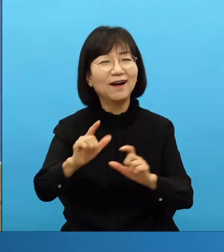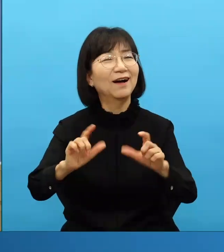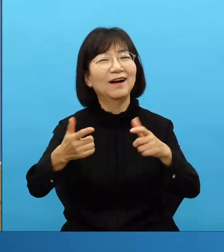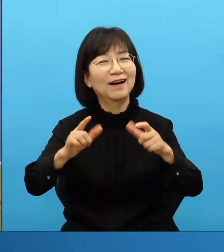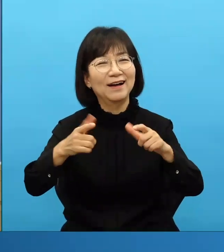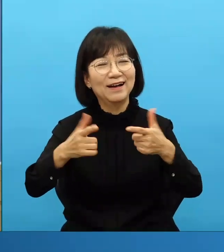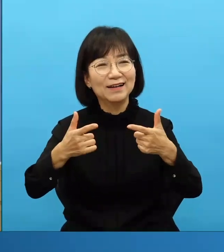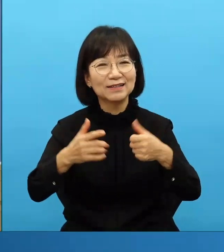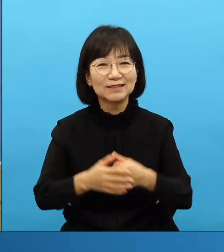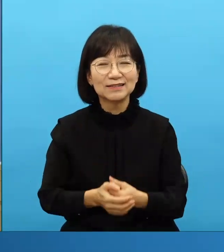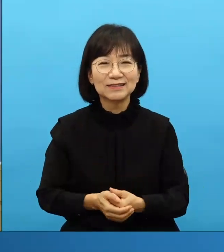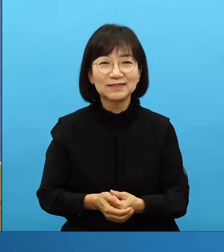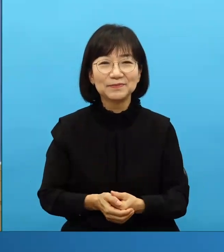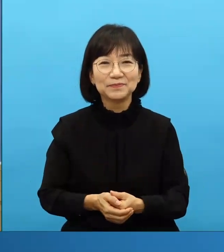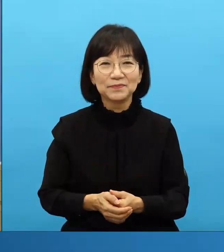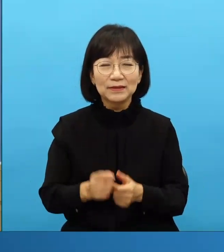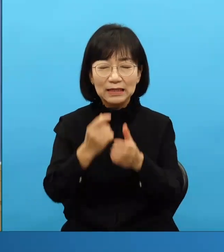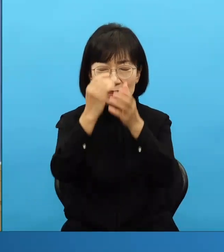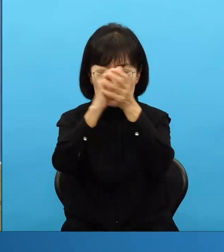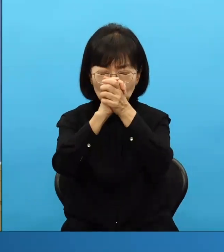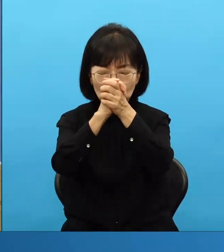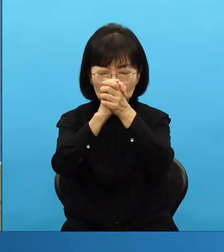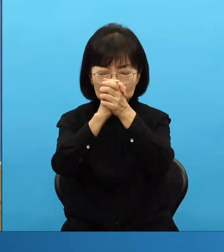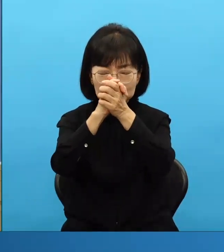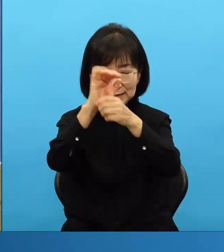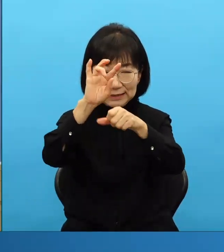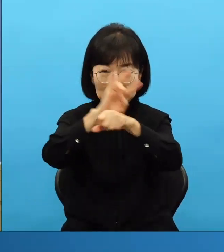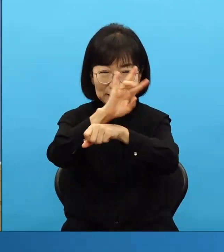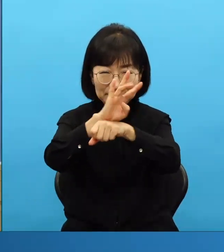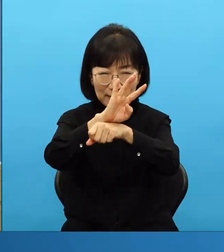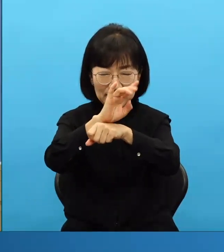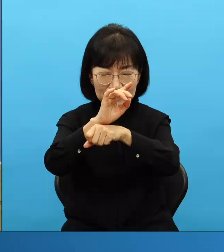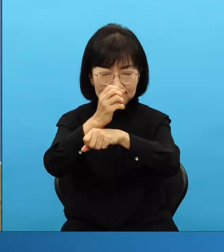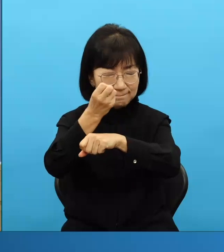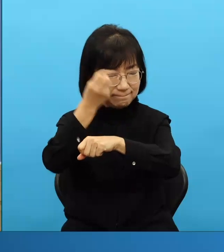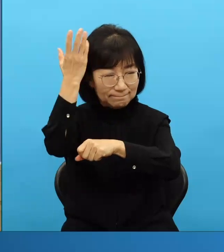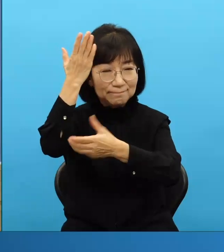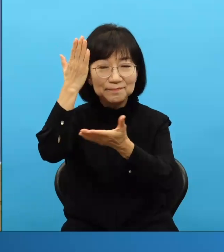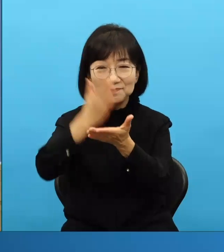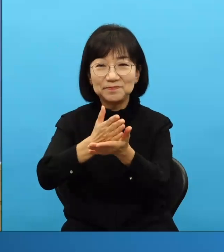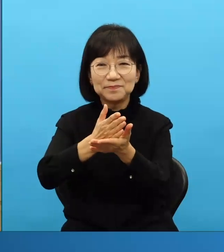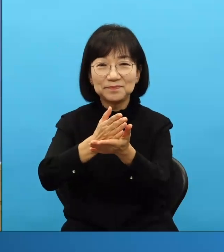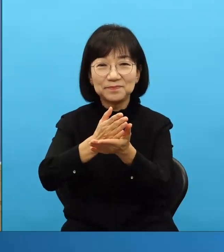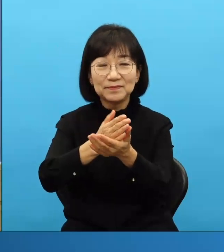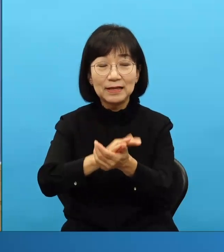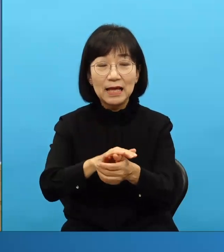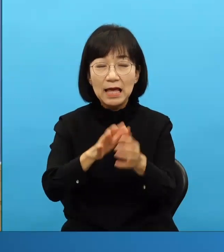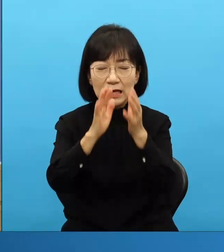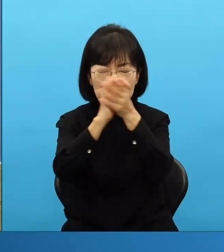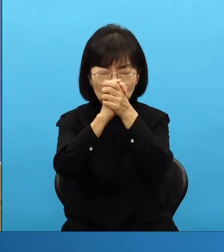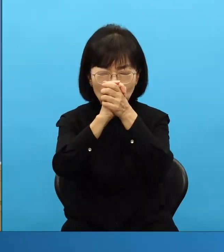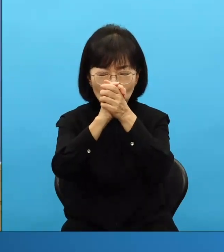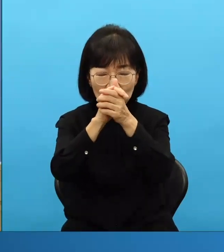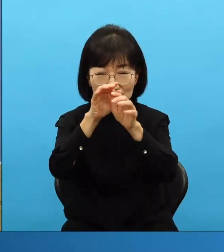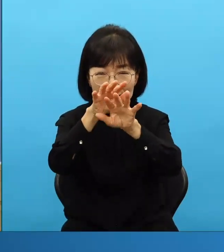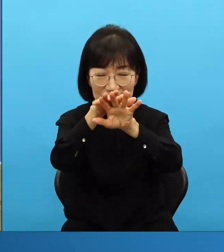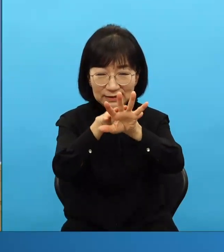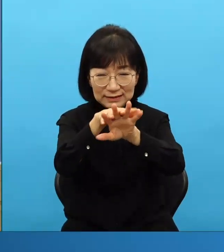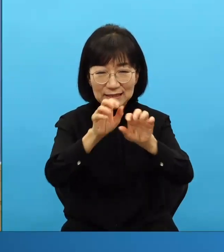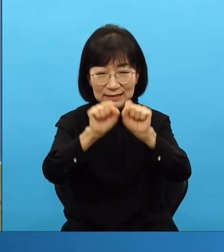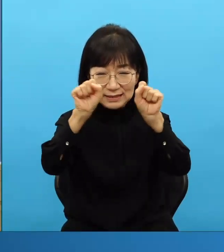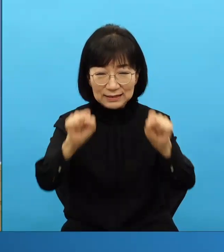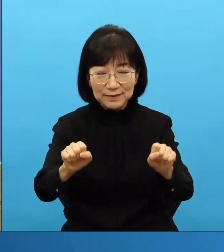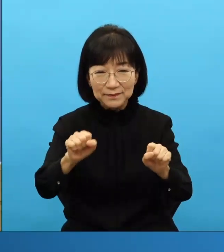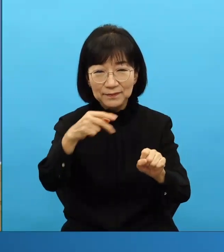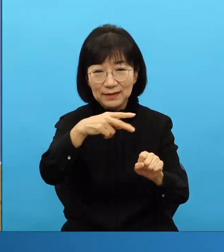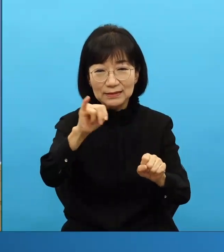기도하라. 기도 24 놓치지 말아라. It means do not lose hold of 24-hour prayer. 기도의 시스템을 갖춰라. Be established with the system